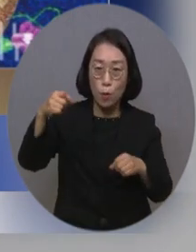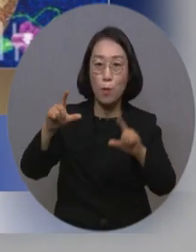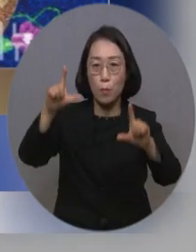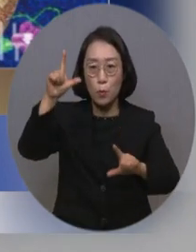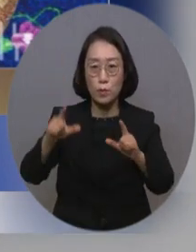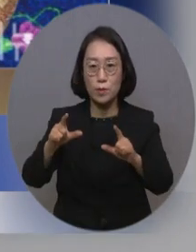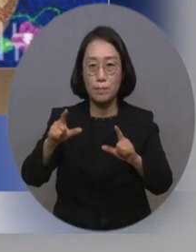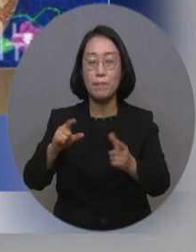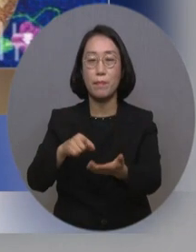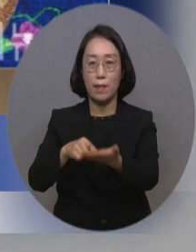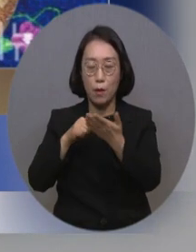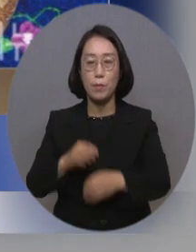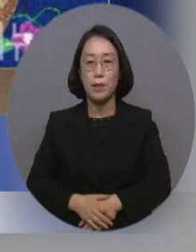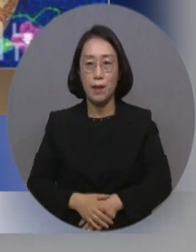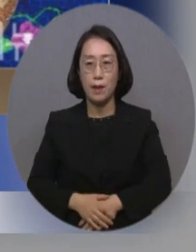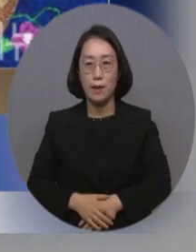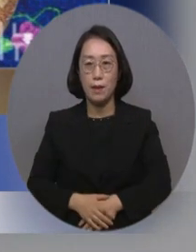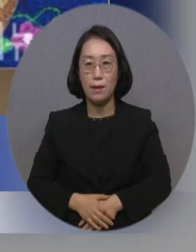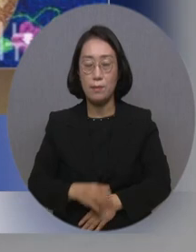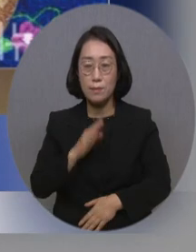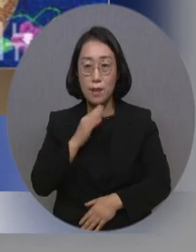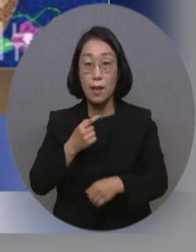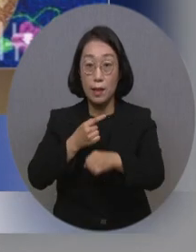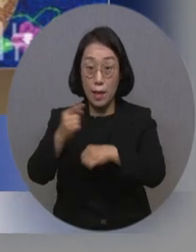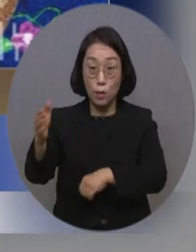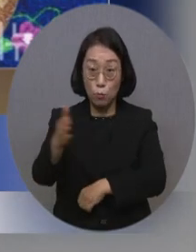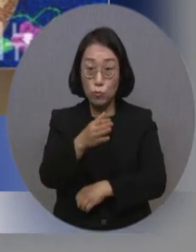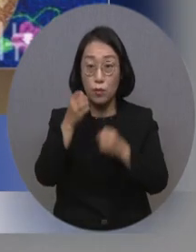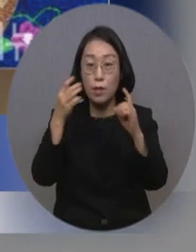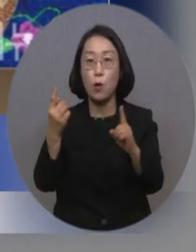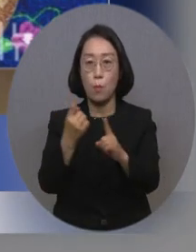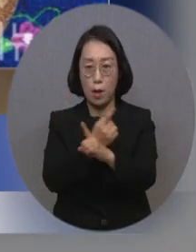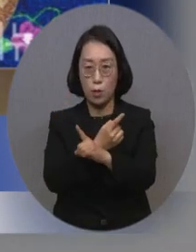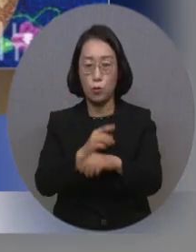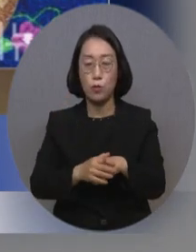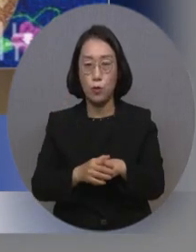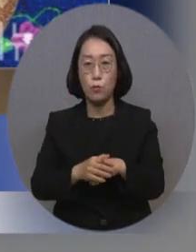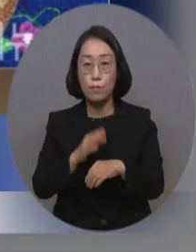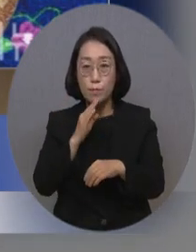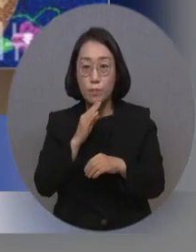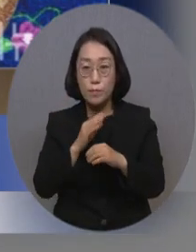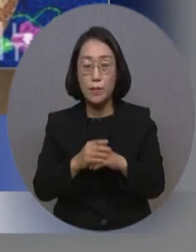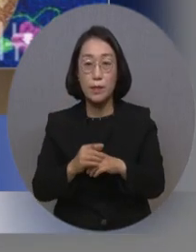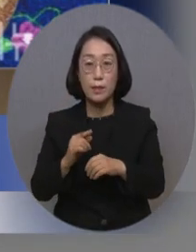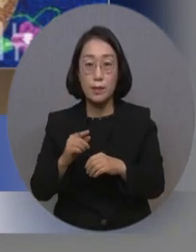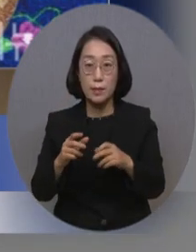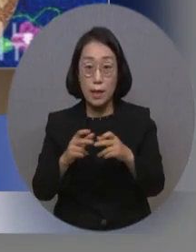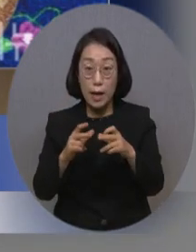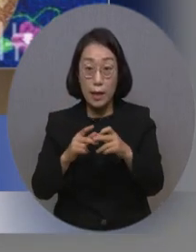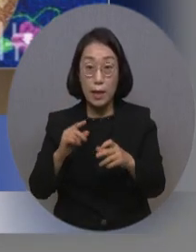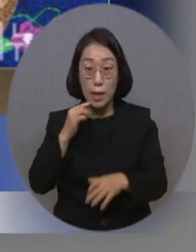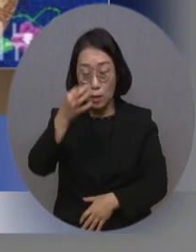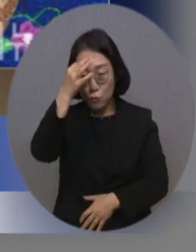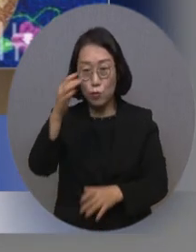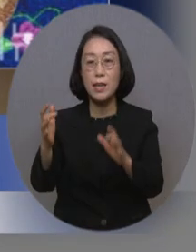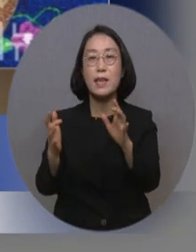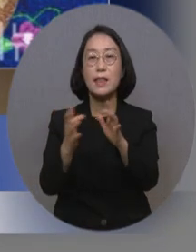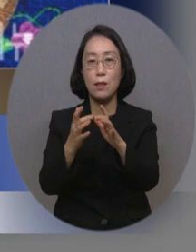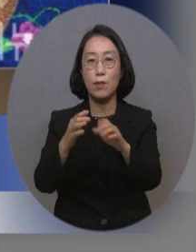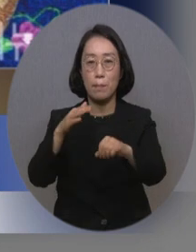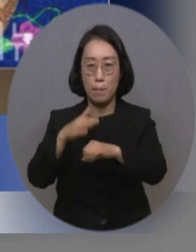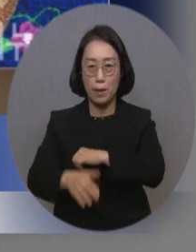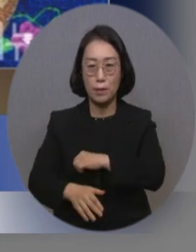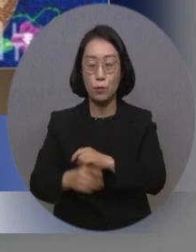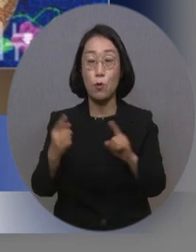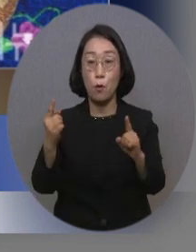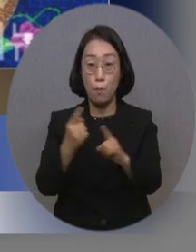실렸습니다. 한편 반기 발행인은 내년부터 이미지가 새로운 장애 예술인 플랫폼인 온 이미지를 통해